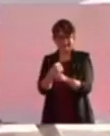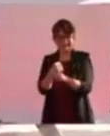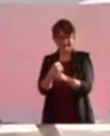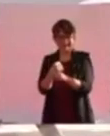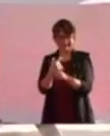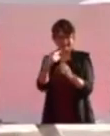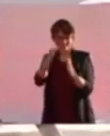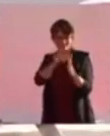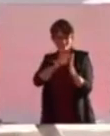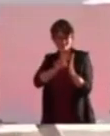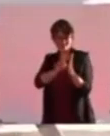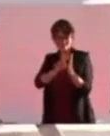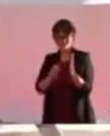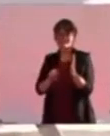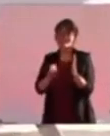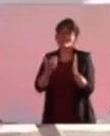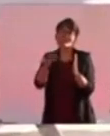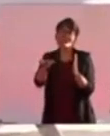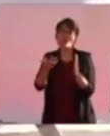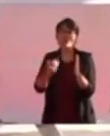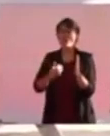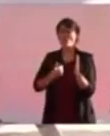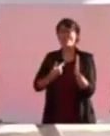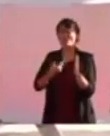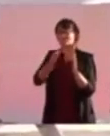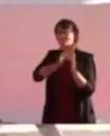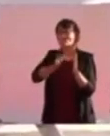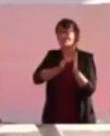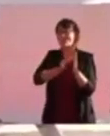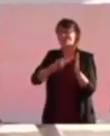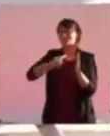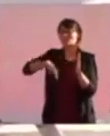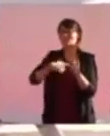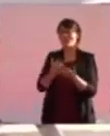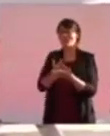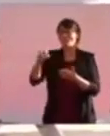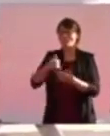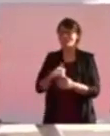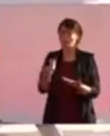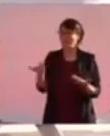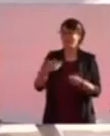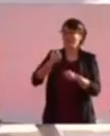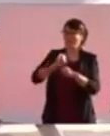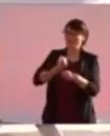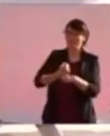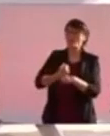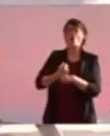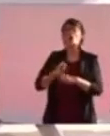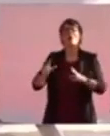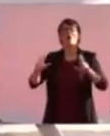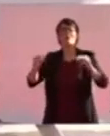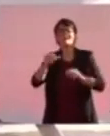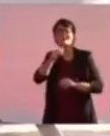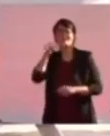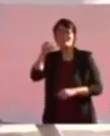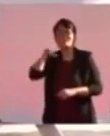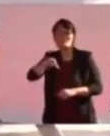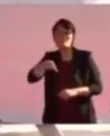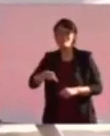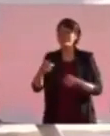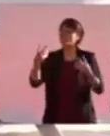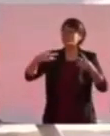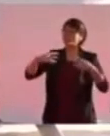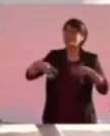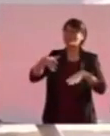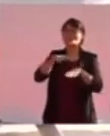addirittura trasversali che sono il lavoro l'innovazione necessaria l'organizzazione del lavoro e dei servizi e bisogni